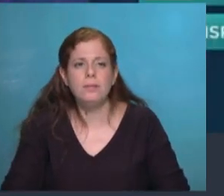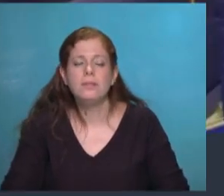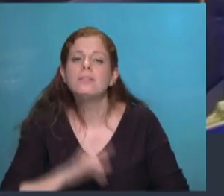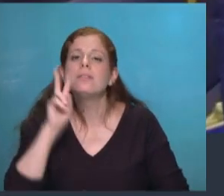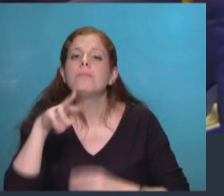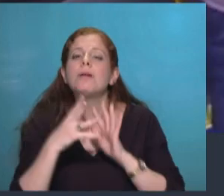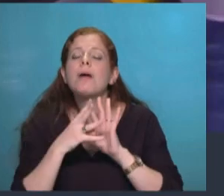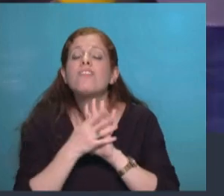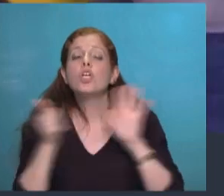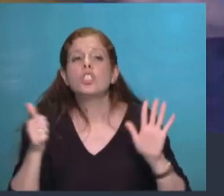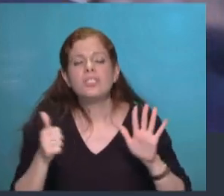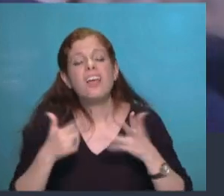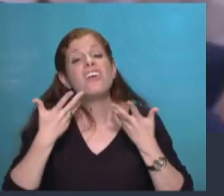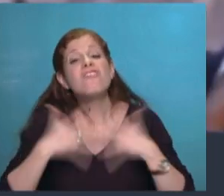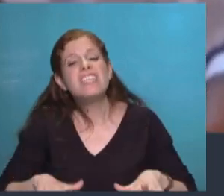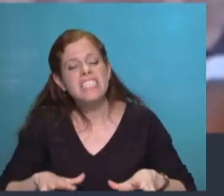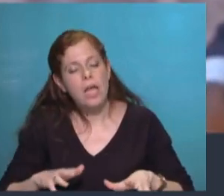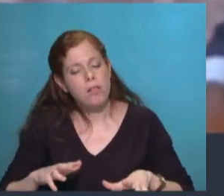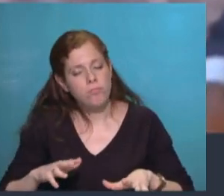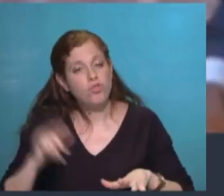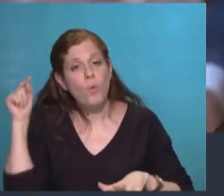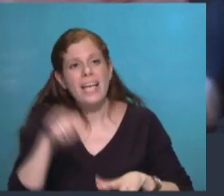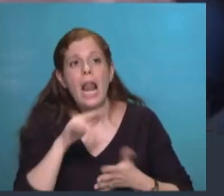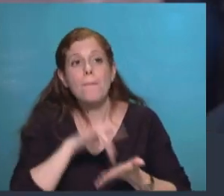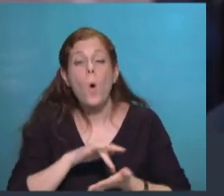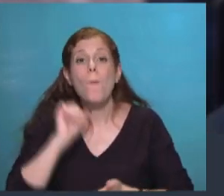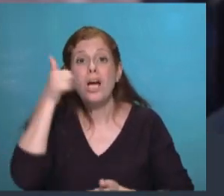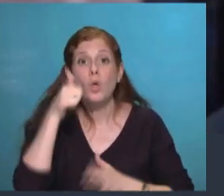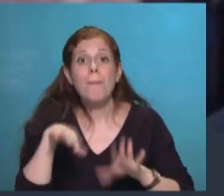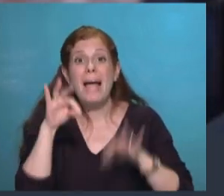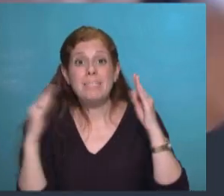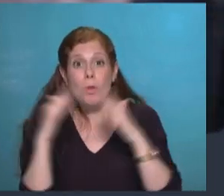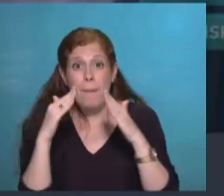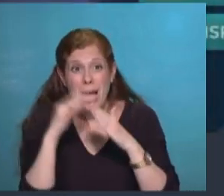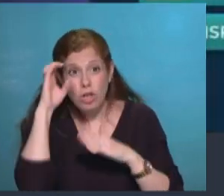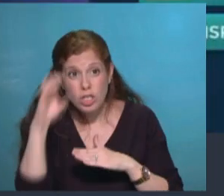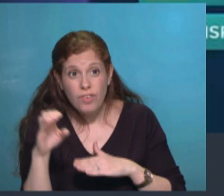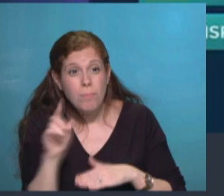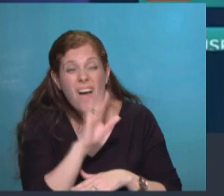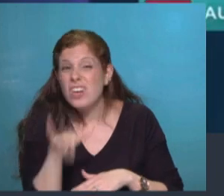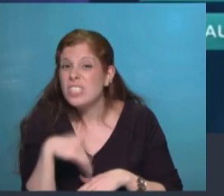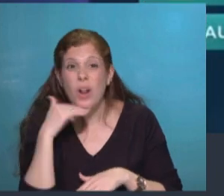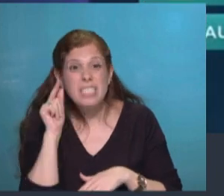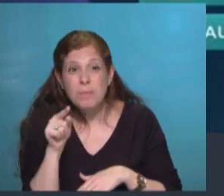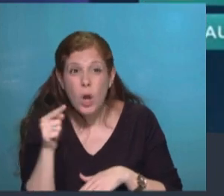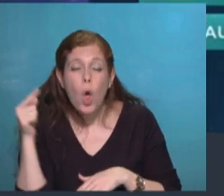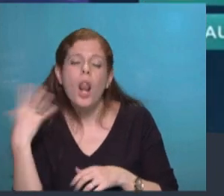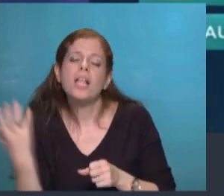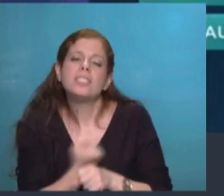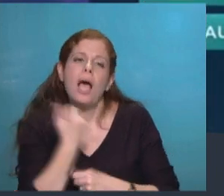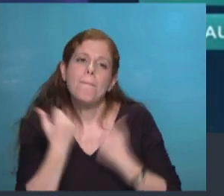ב-2016 הוא נחל הפסד צורב כשהגיע למקום הראשון בהצבעות הצופים בבית, אבל גם זה לא הספיק לו כדי לנצח